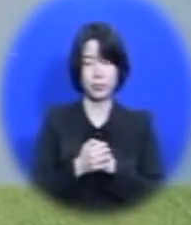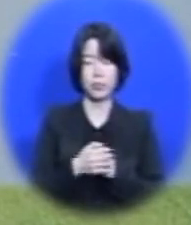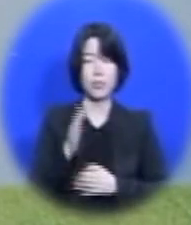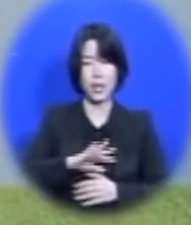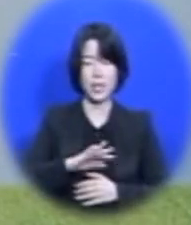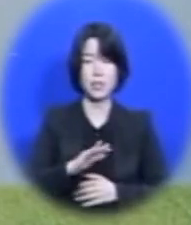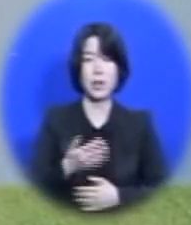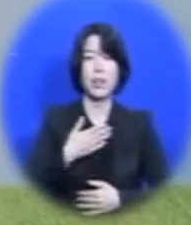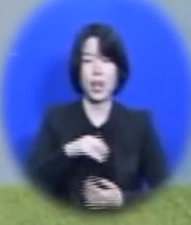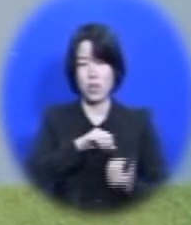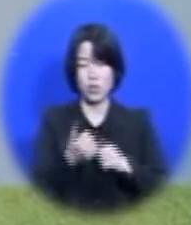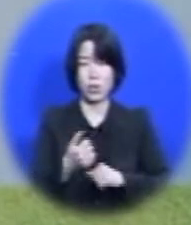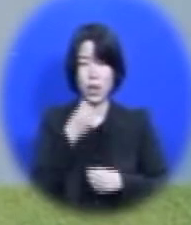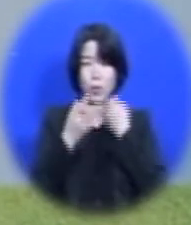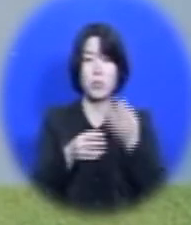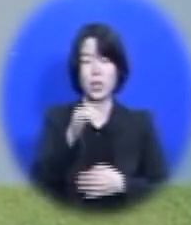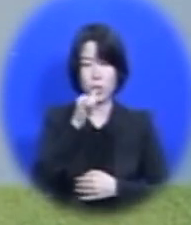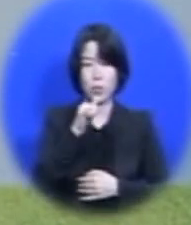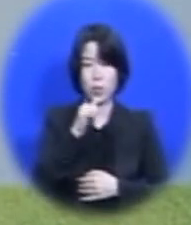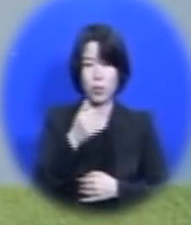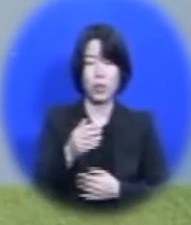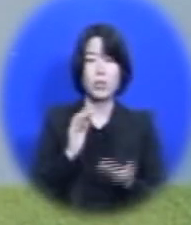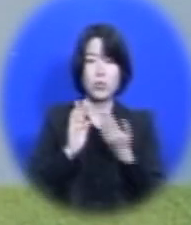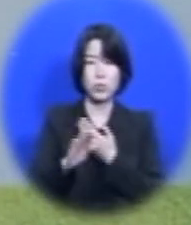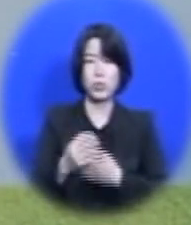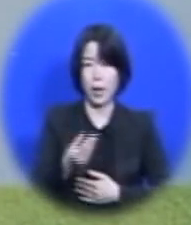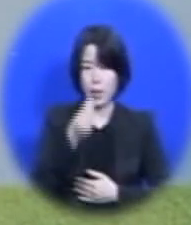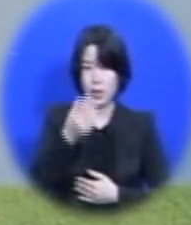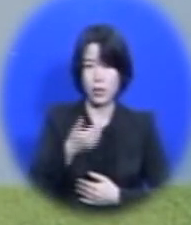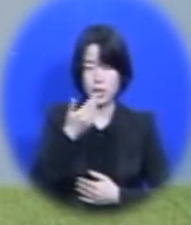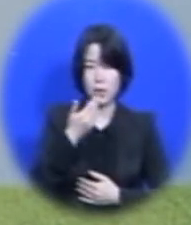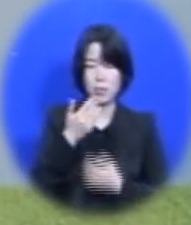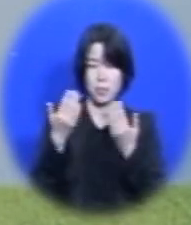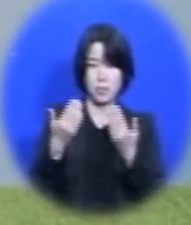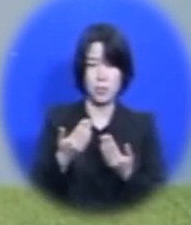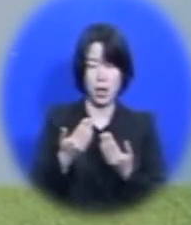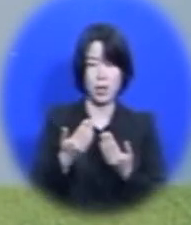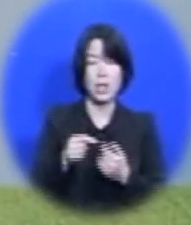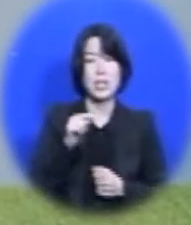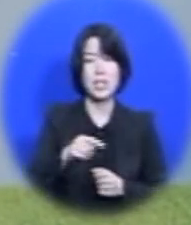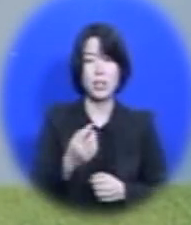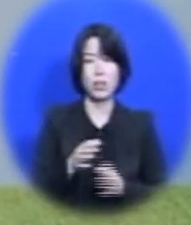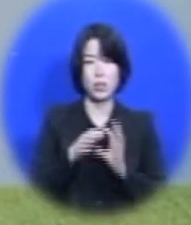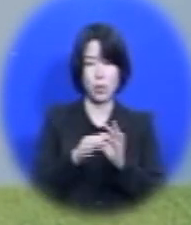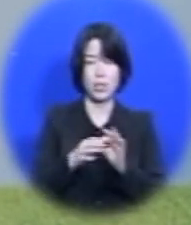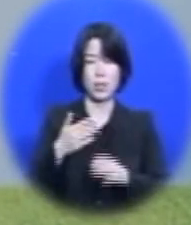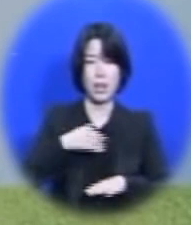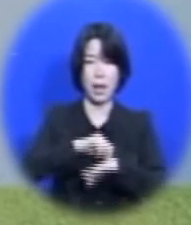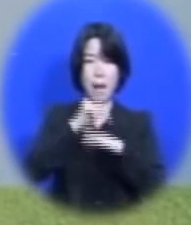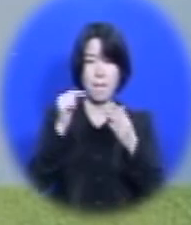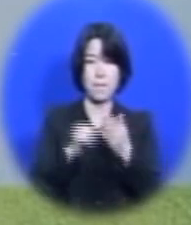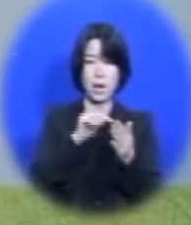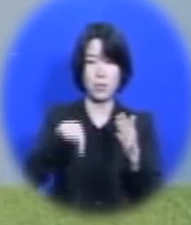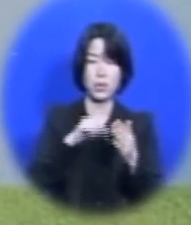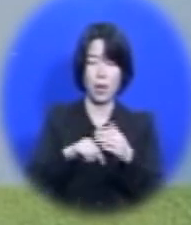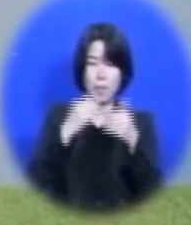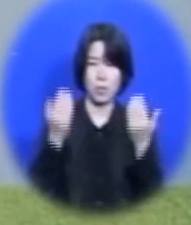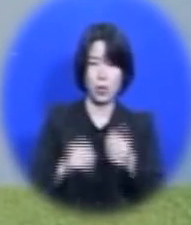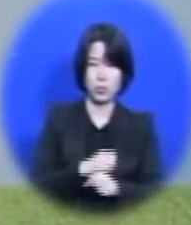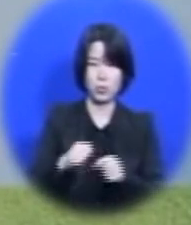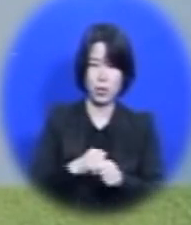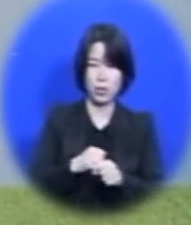죽었다는 고백이 있고 성찬을 받으시는 분들에게는 이 성찬을 통하여 내 마음속에는 모든 묶인